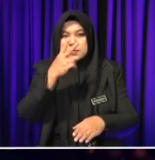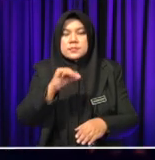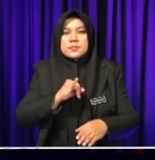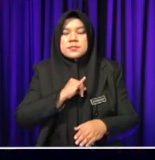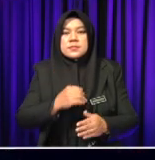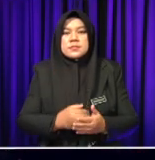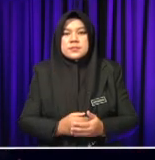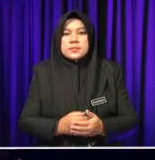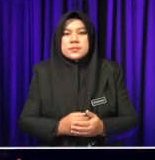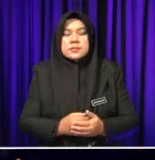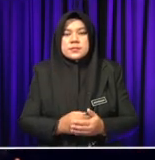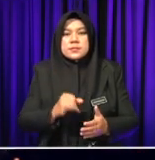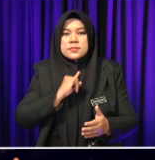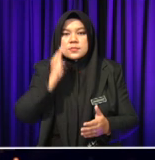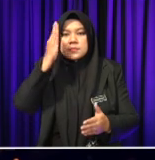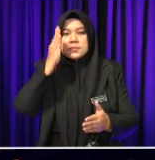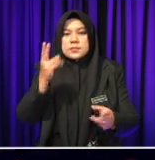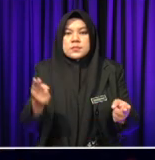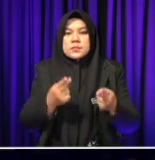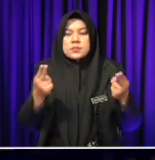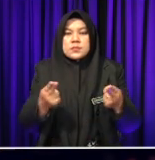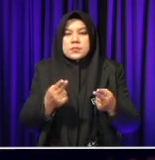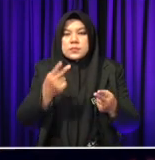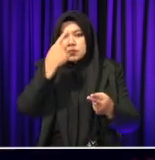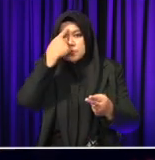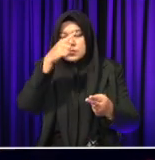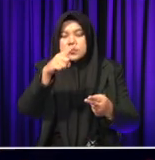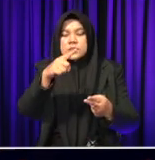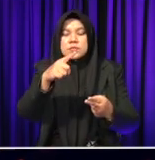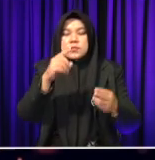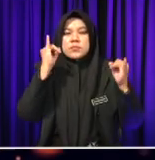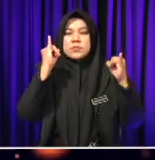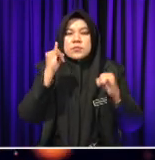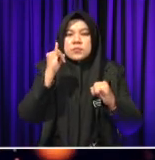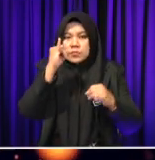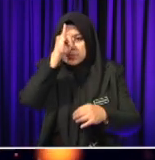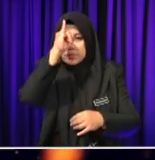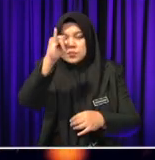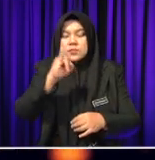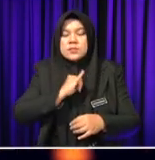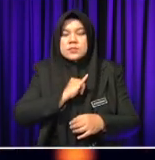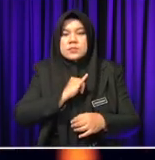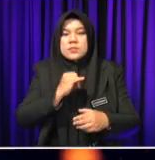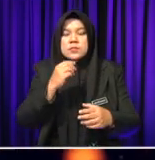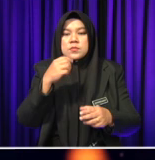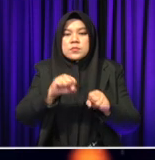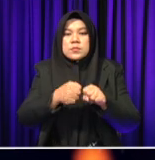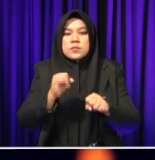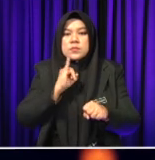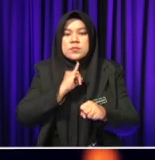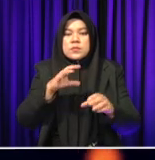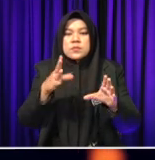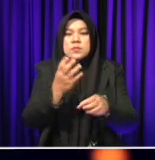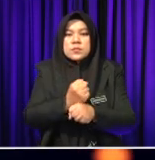a Saya akan berusaha untuk memantapkan lagi keimanan dalam diri saya supaya saya dapat menjadi pemuda yang